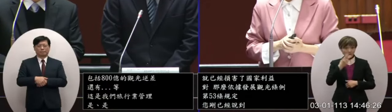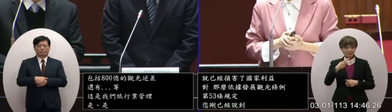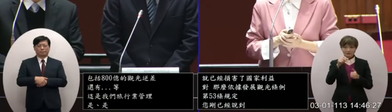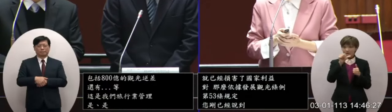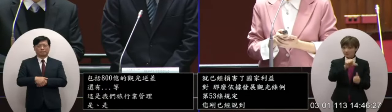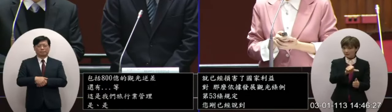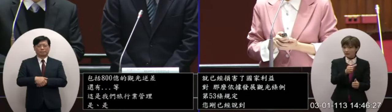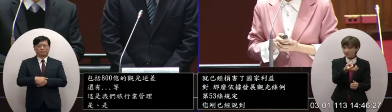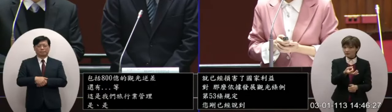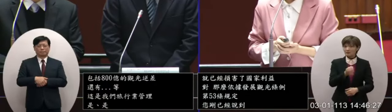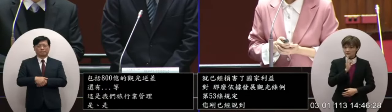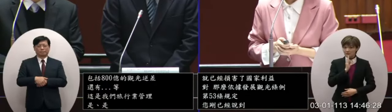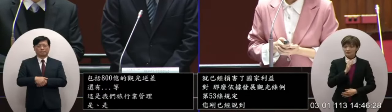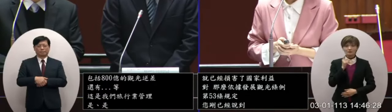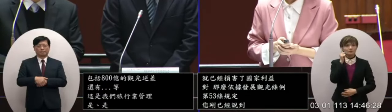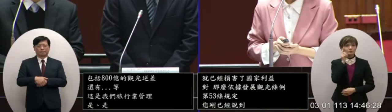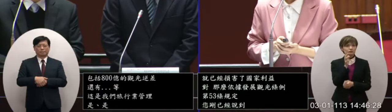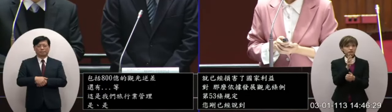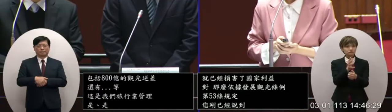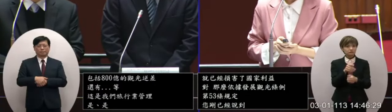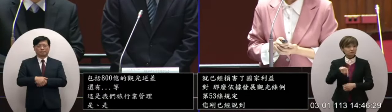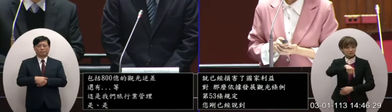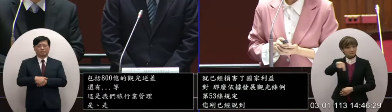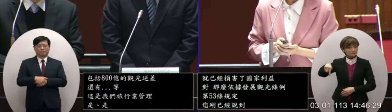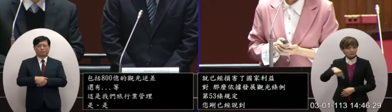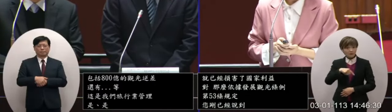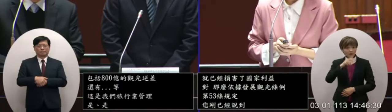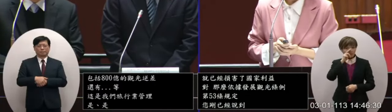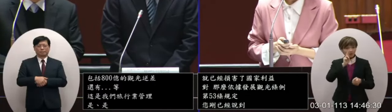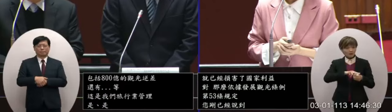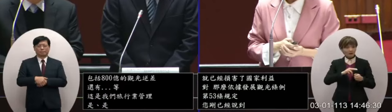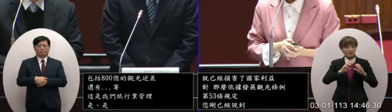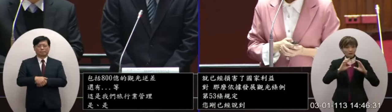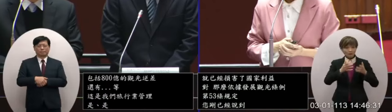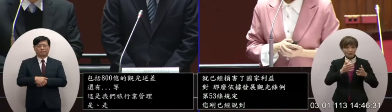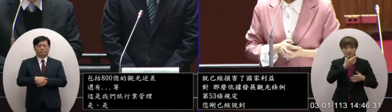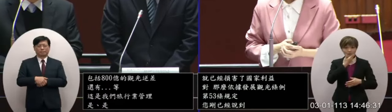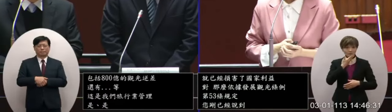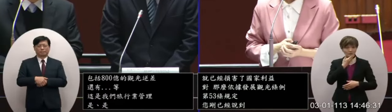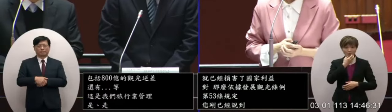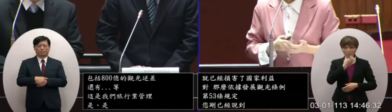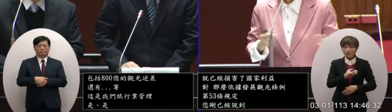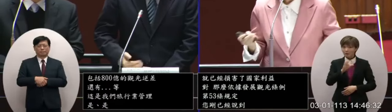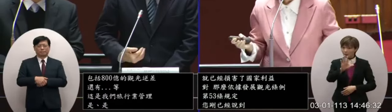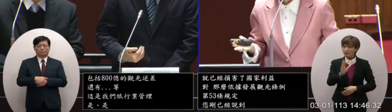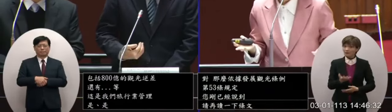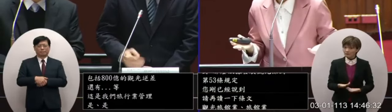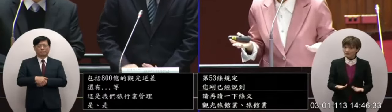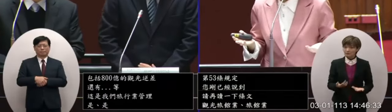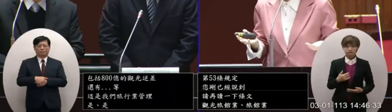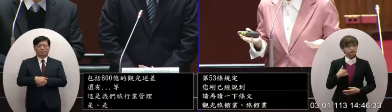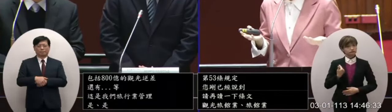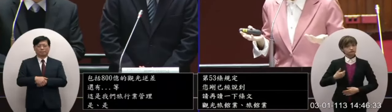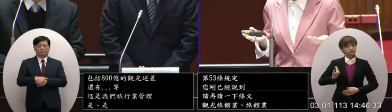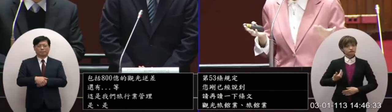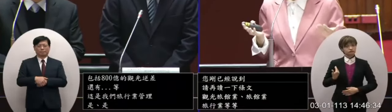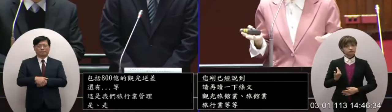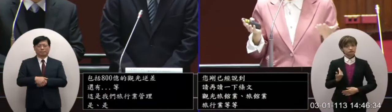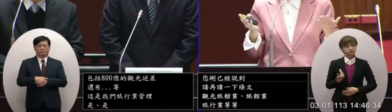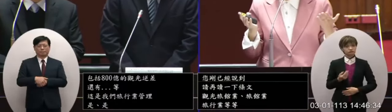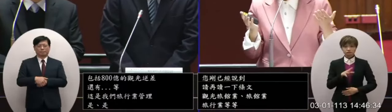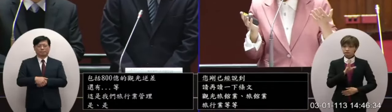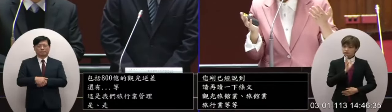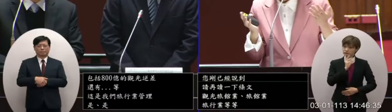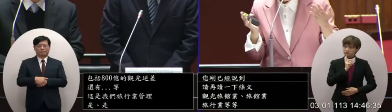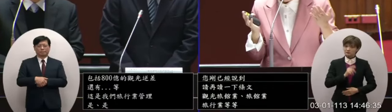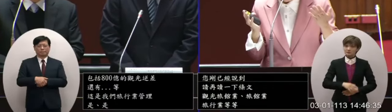问他们有损害国家利益吗？我不知道什么时候我们的观光发